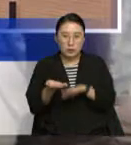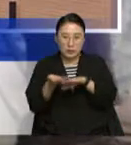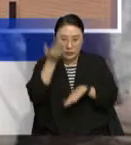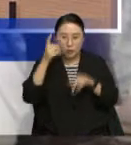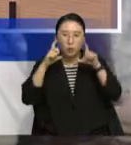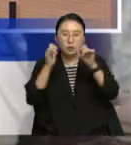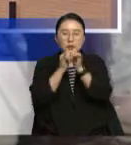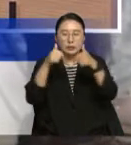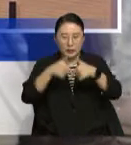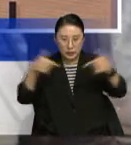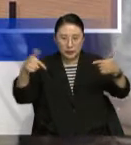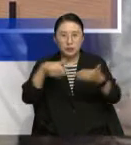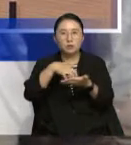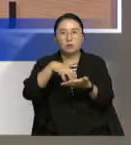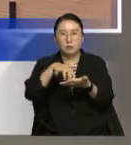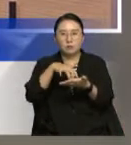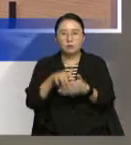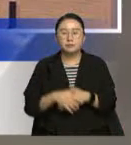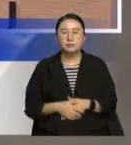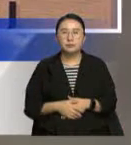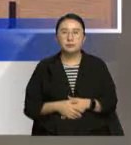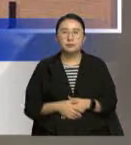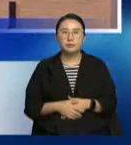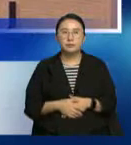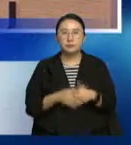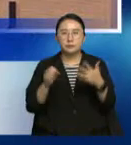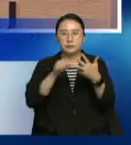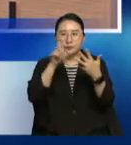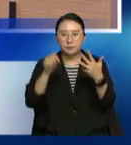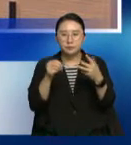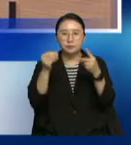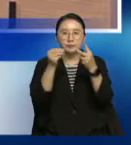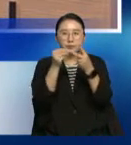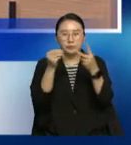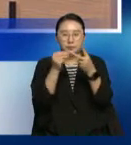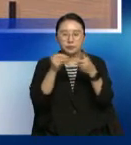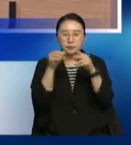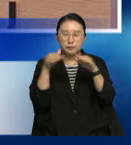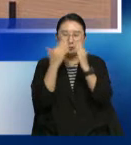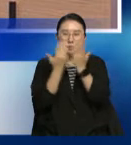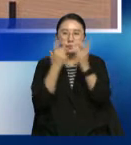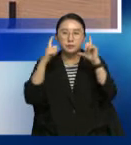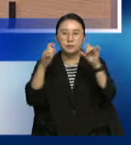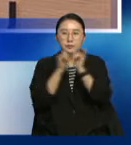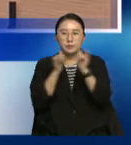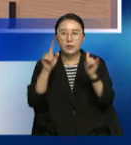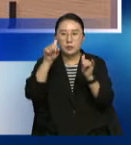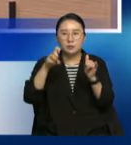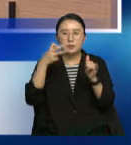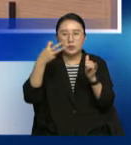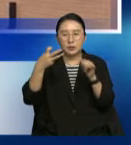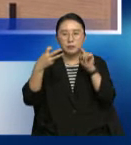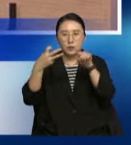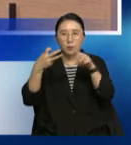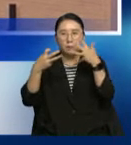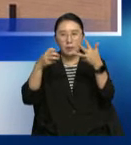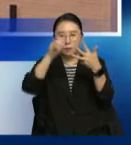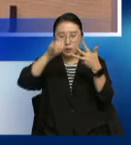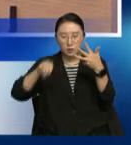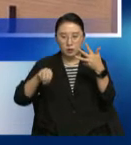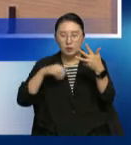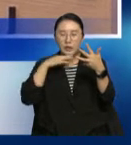자수도 증가 추세입니다 8월 2째 쭉 전체 확진 자에 13.8% 였던